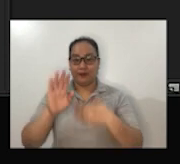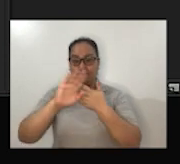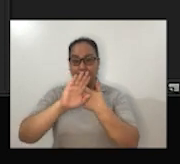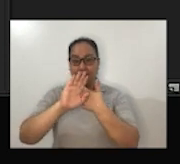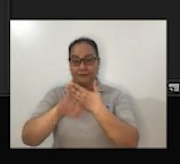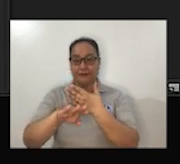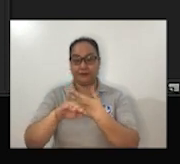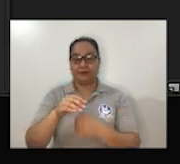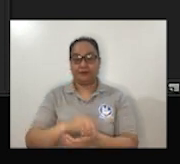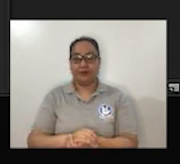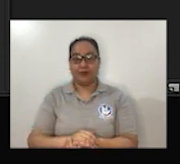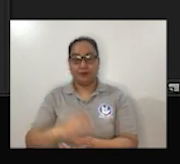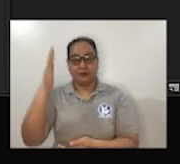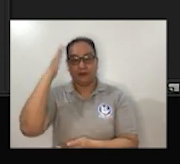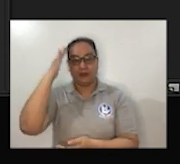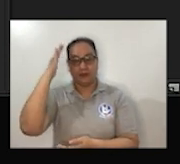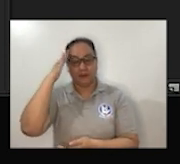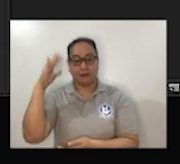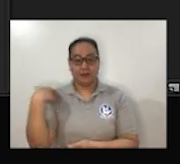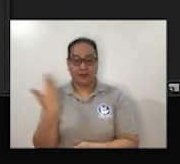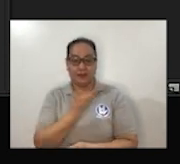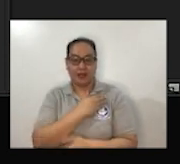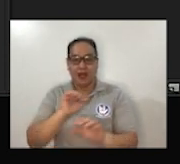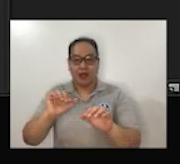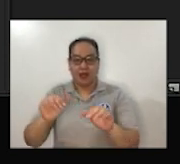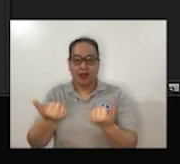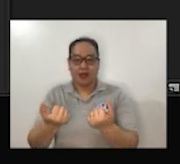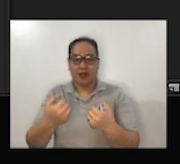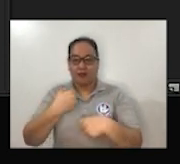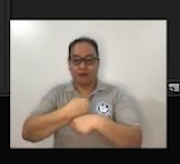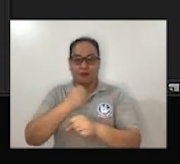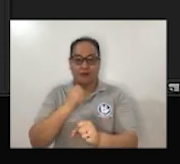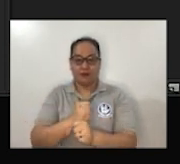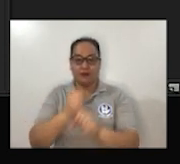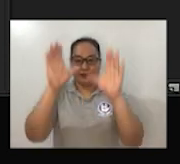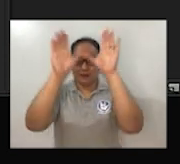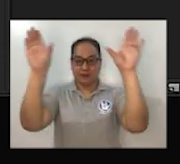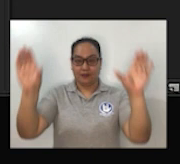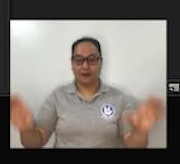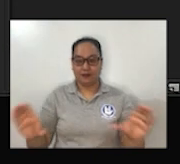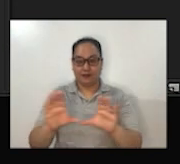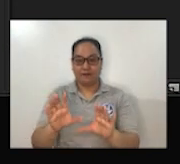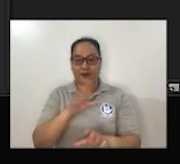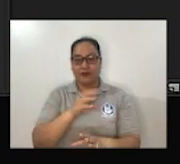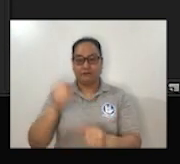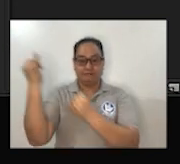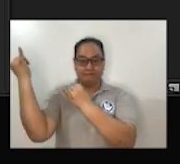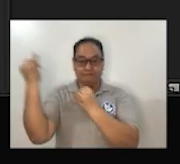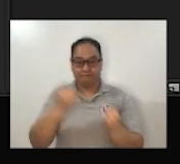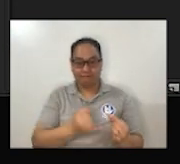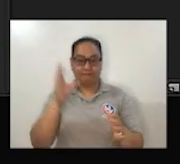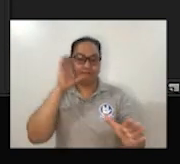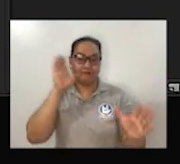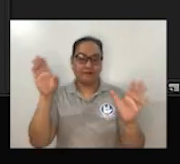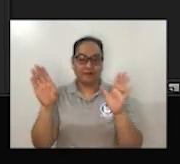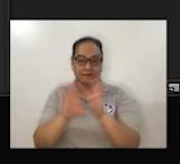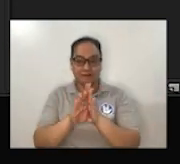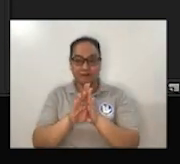Sa ating pagbabalik ay malalaman natin kung paano gumawa ng canvas, paano mag-import ng